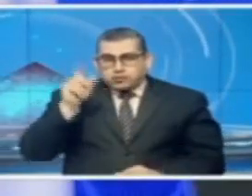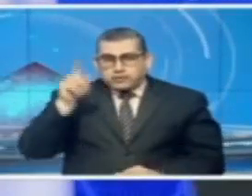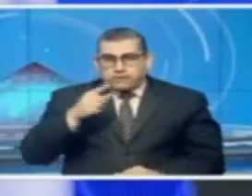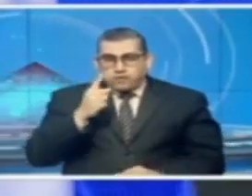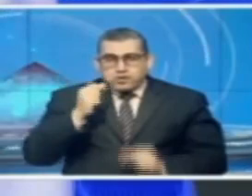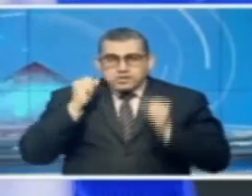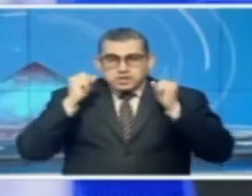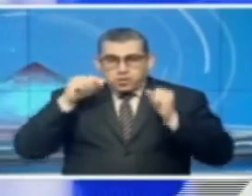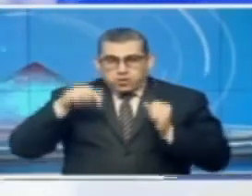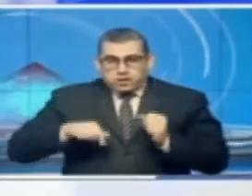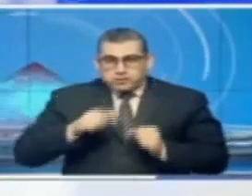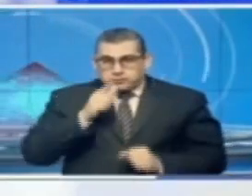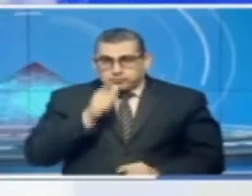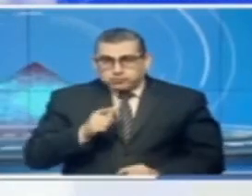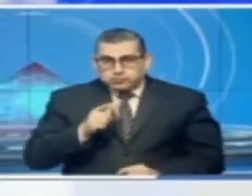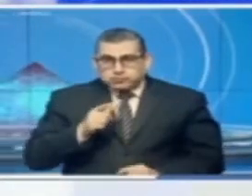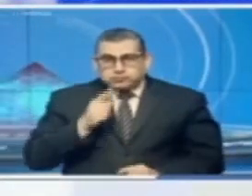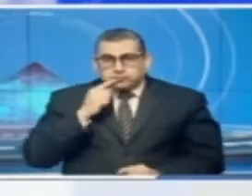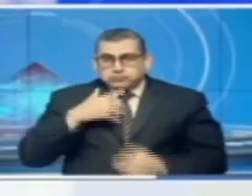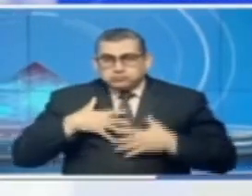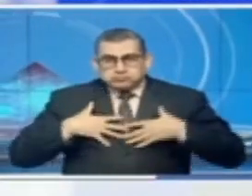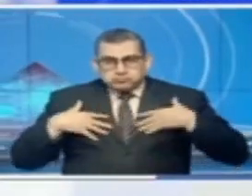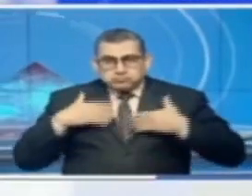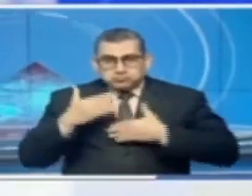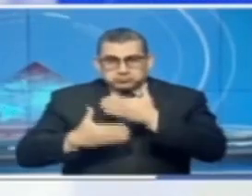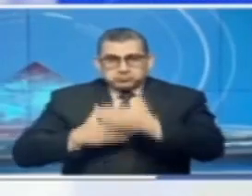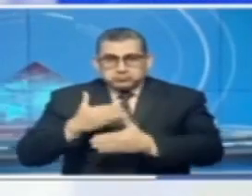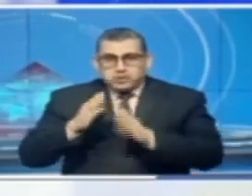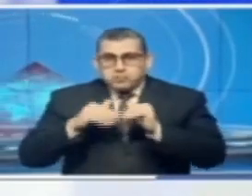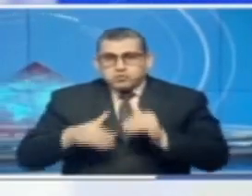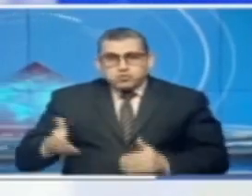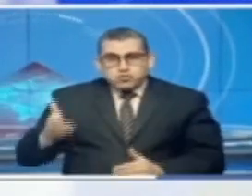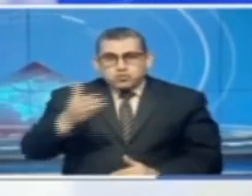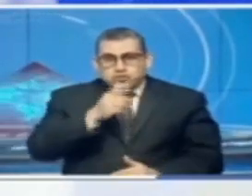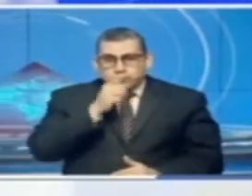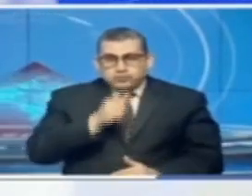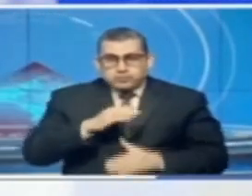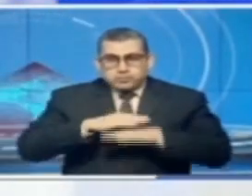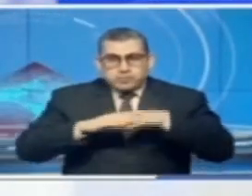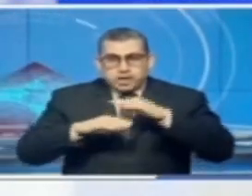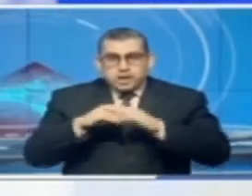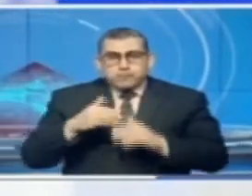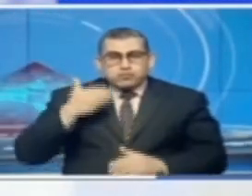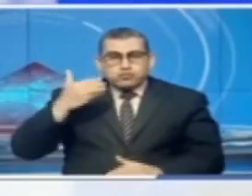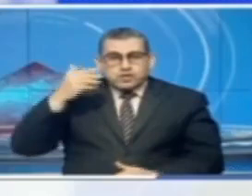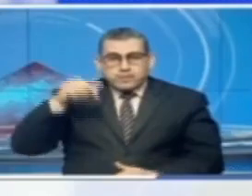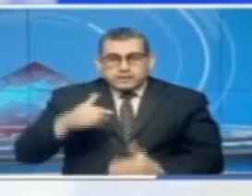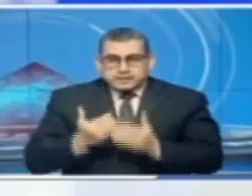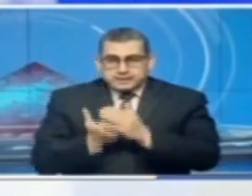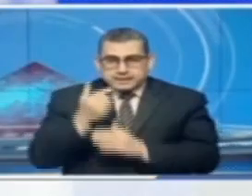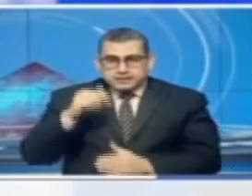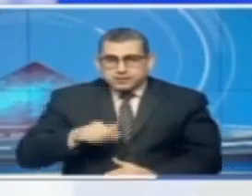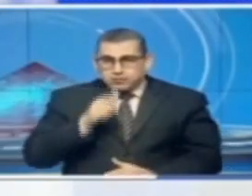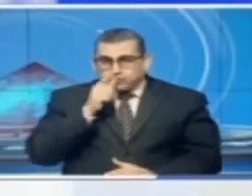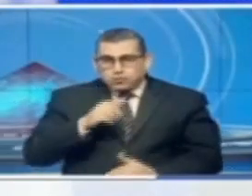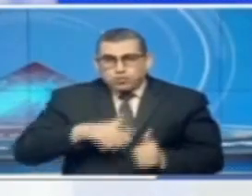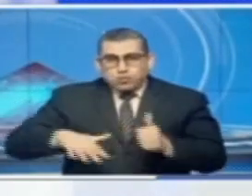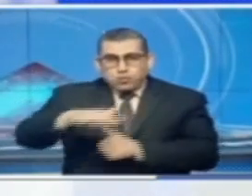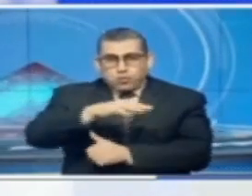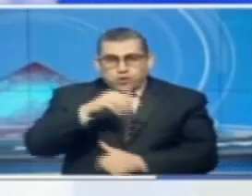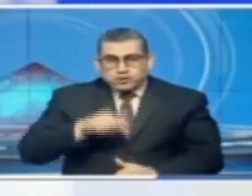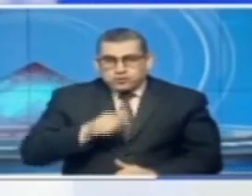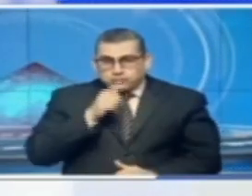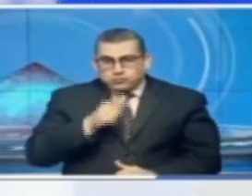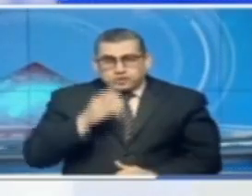25 من يناير، والتي عبرت عن تطلع المصريين لبناء مستقبل جديد لهذا الوطن ينعم